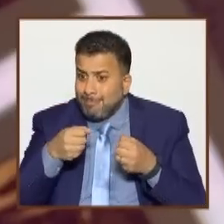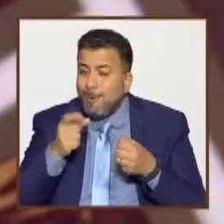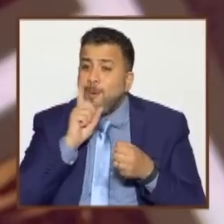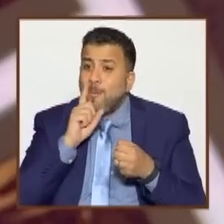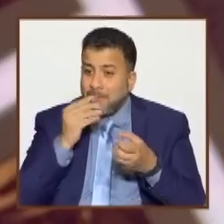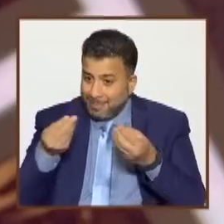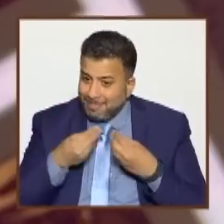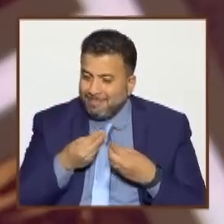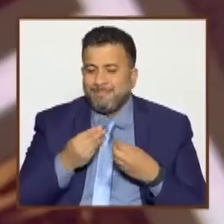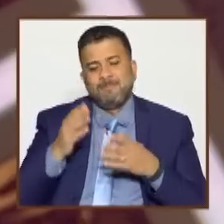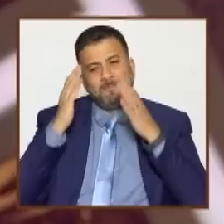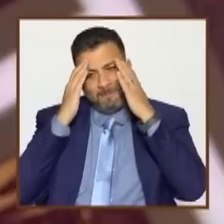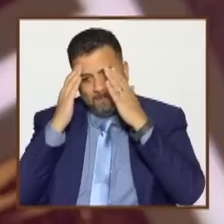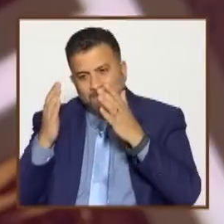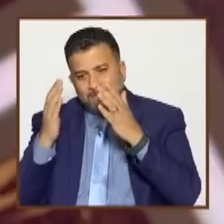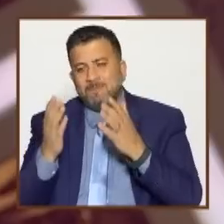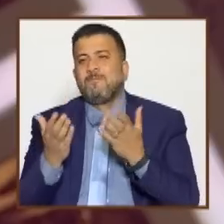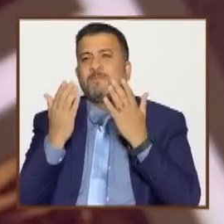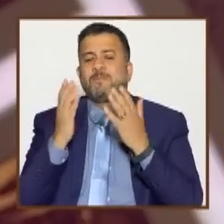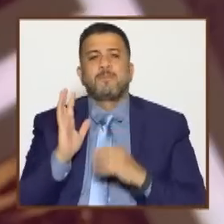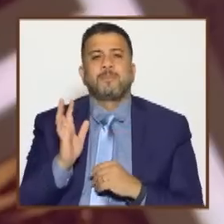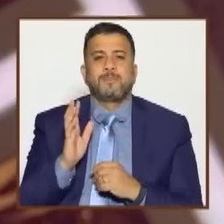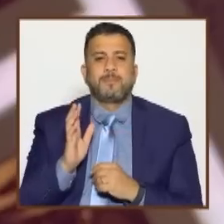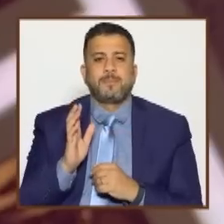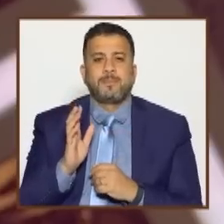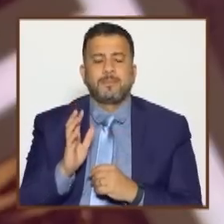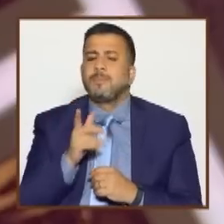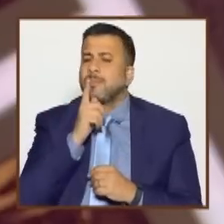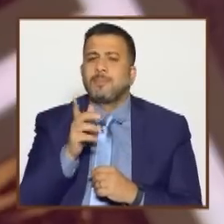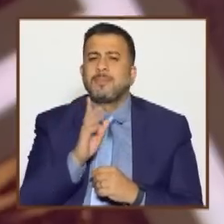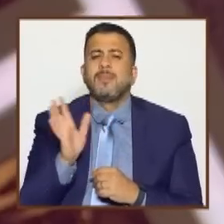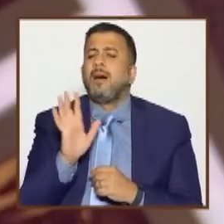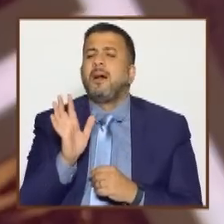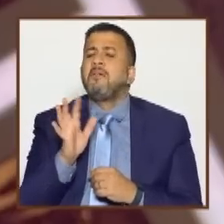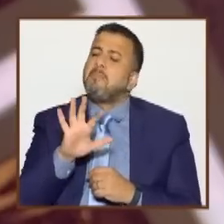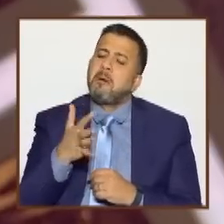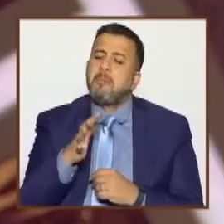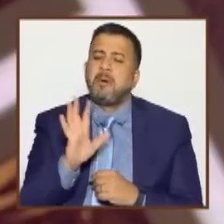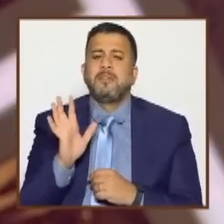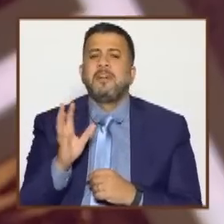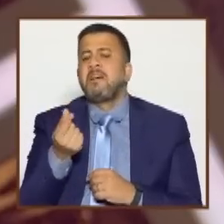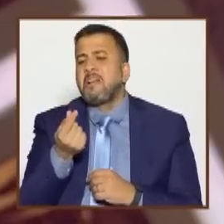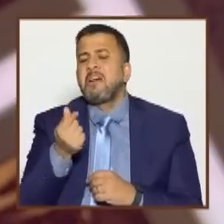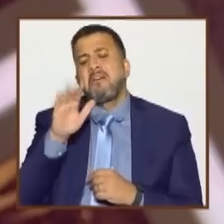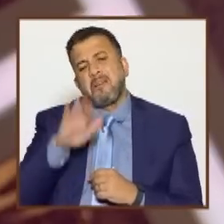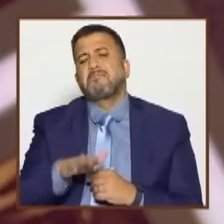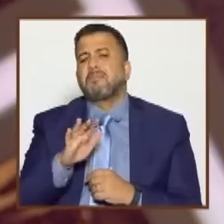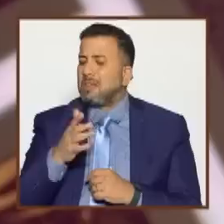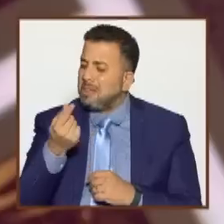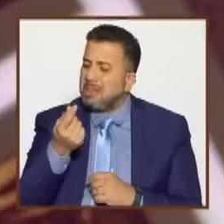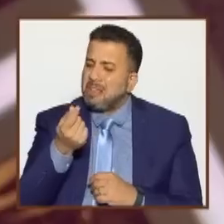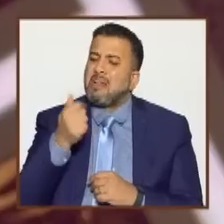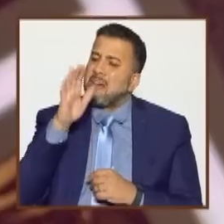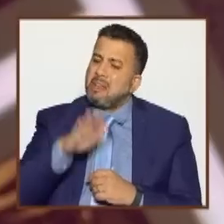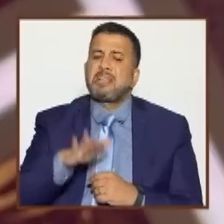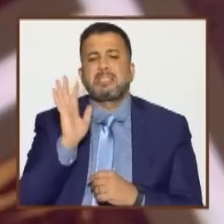ممكن يقولون سعر معين، لكن ما يكذبون فيه وإنما يعرضون، يقولون مثلا سعر رخيص